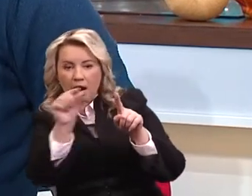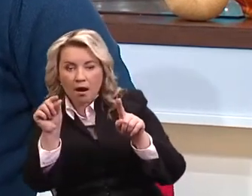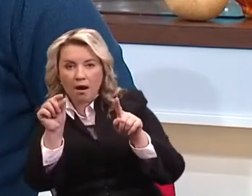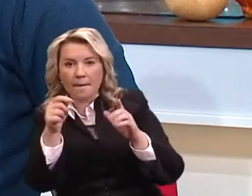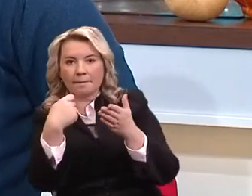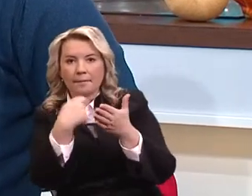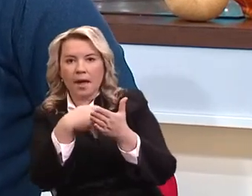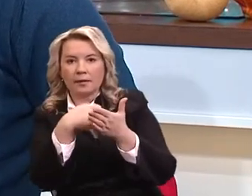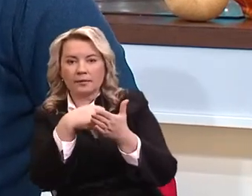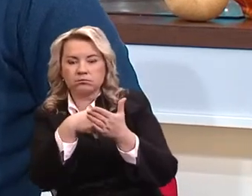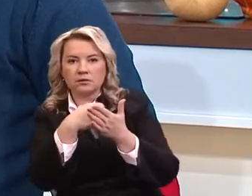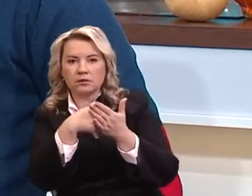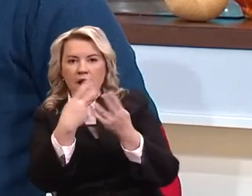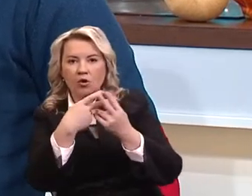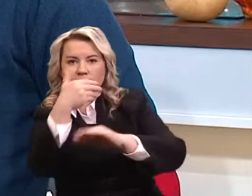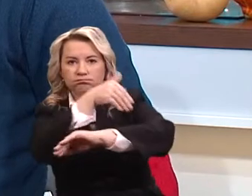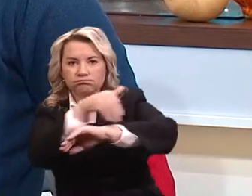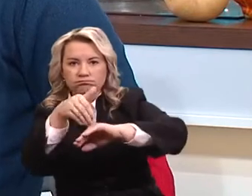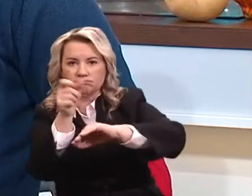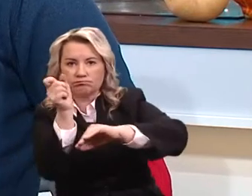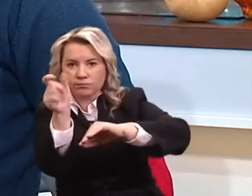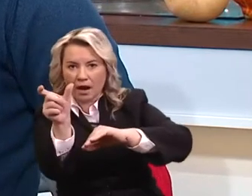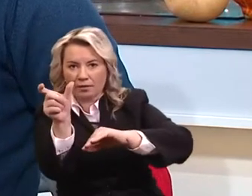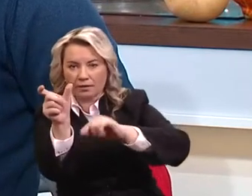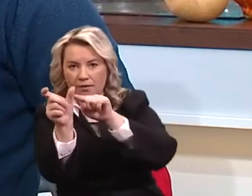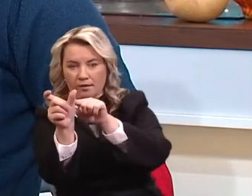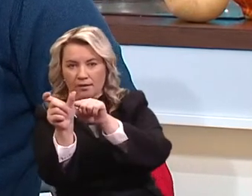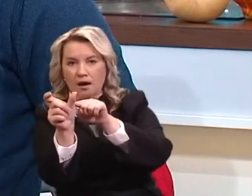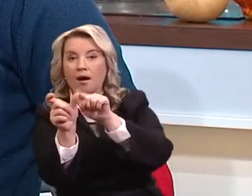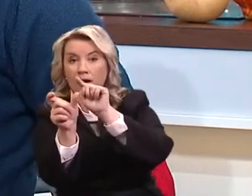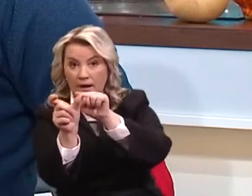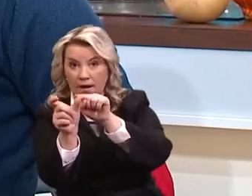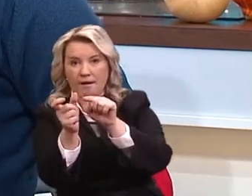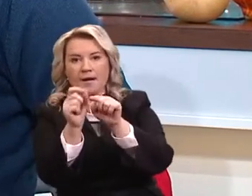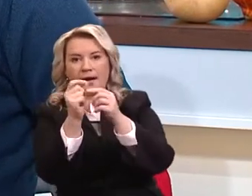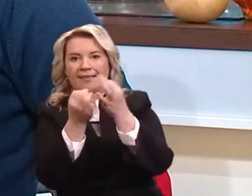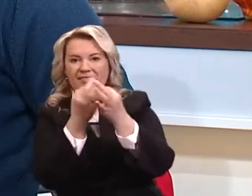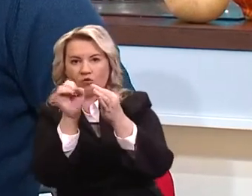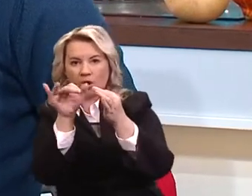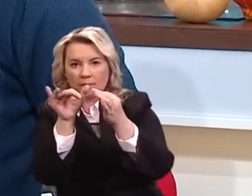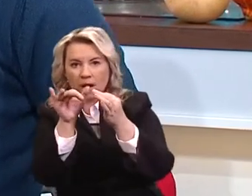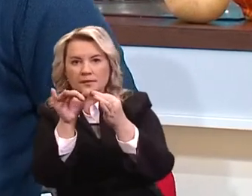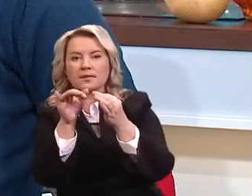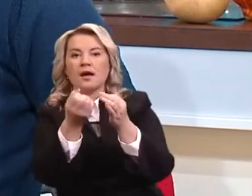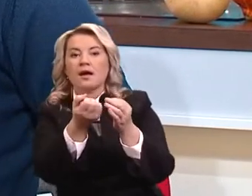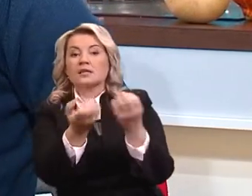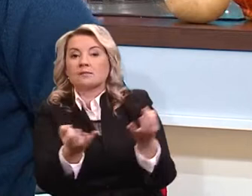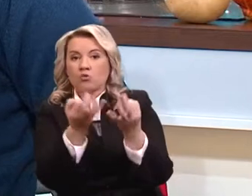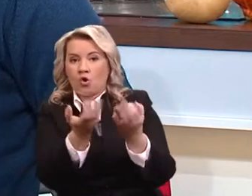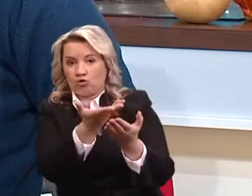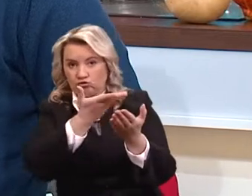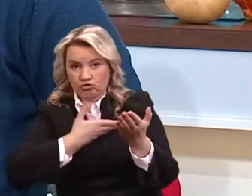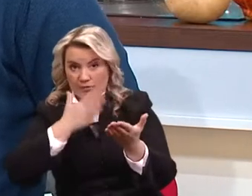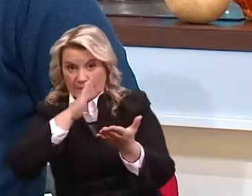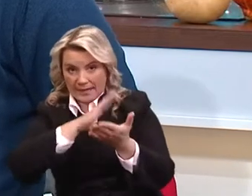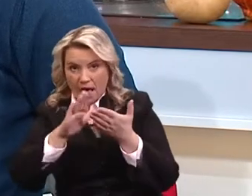závorce klienti budou mít napsáno, že vlastně zboží dostanu i hned, ale platím až za 14 dnů nebo s nějakou odloženou